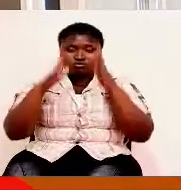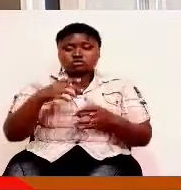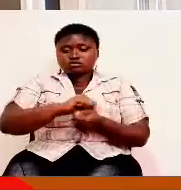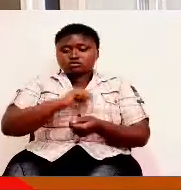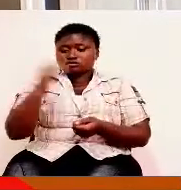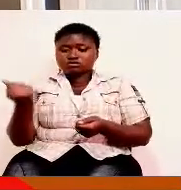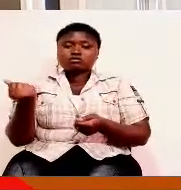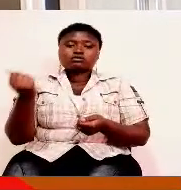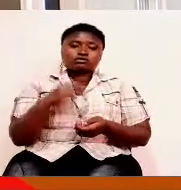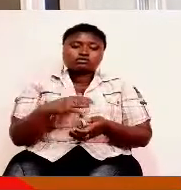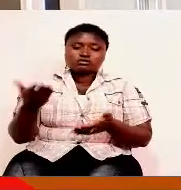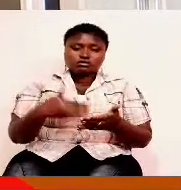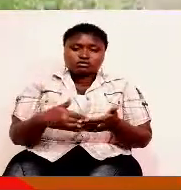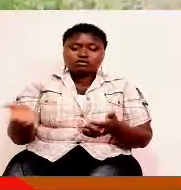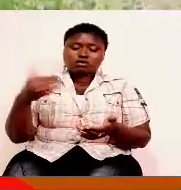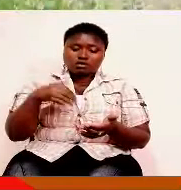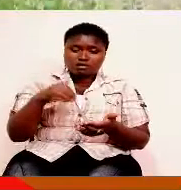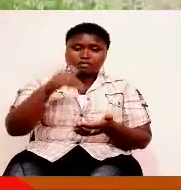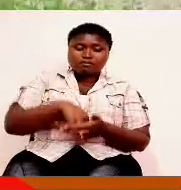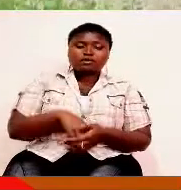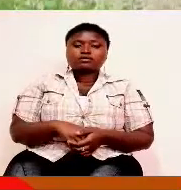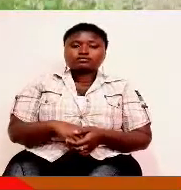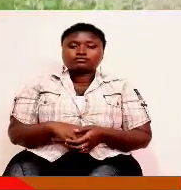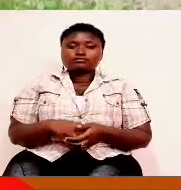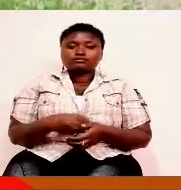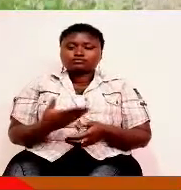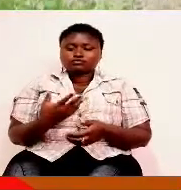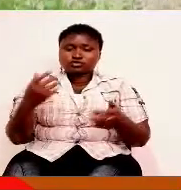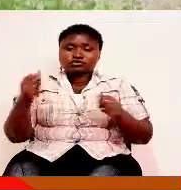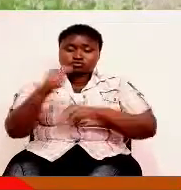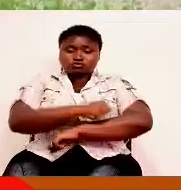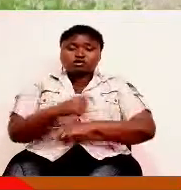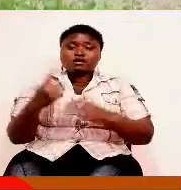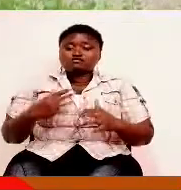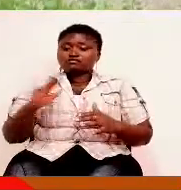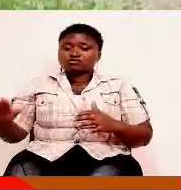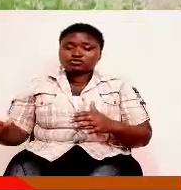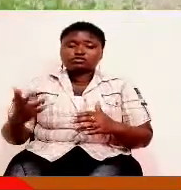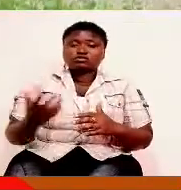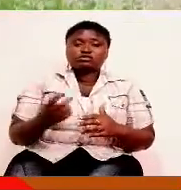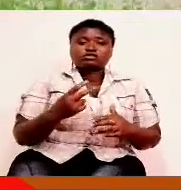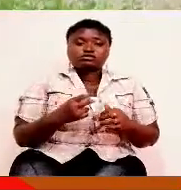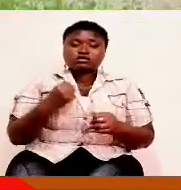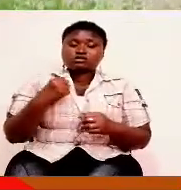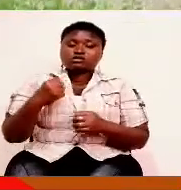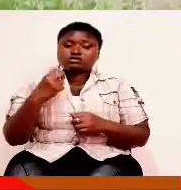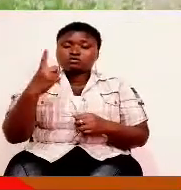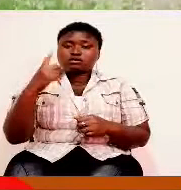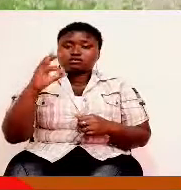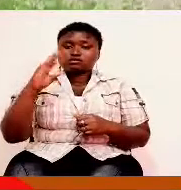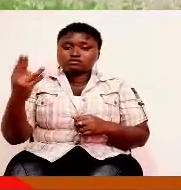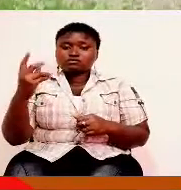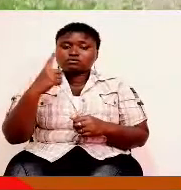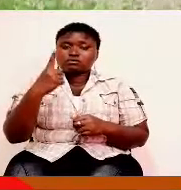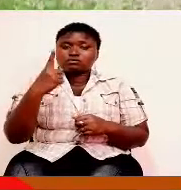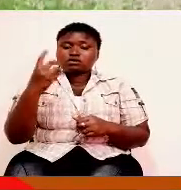amureu ni maracokereria cukuru ucio wai na ciana ngiri na magana mana irathithiucite igoka ciana